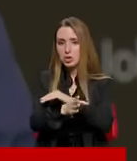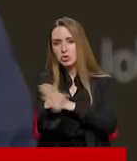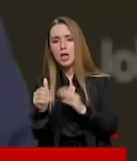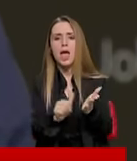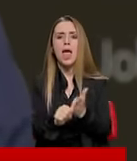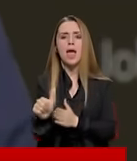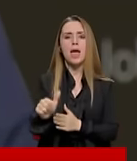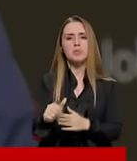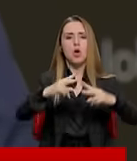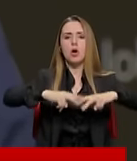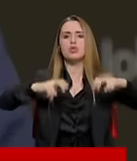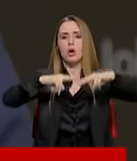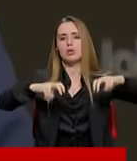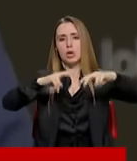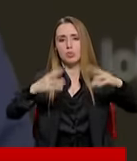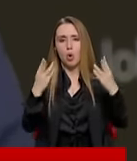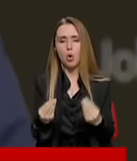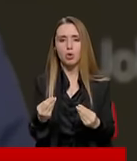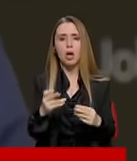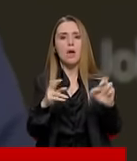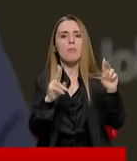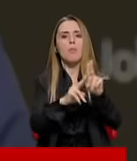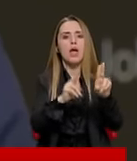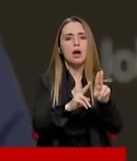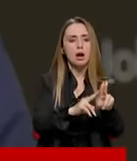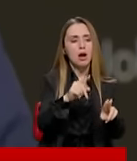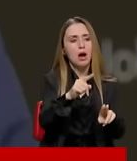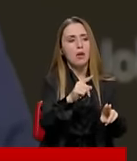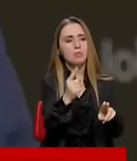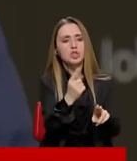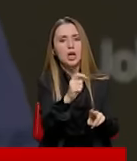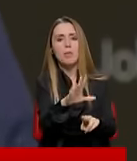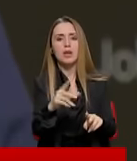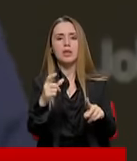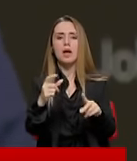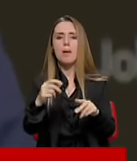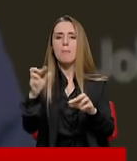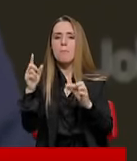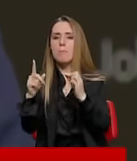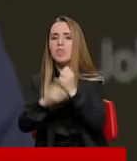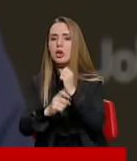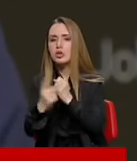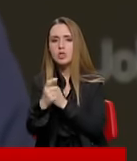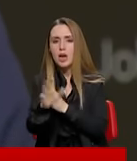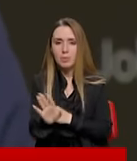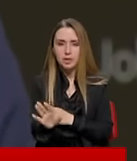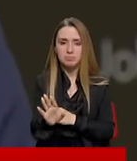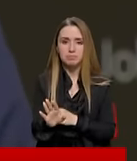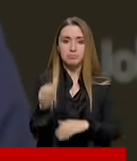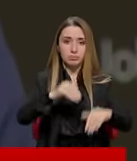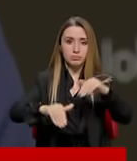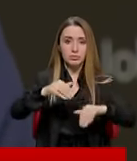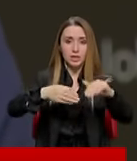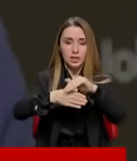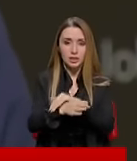Bunların hepsi didik didik edildi Ne PKK'lılar sayaç okudu ne DHKP faturaya götürdü şimdi seçime girerken